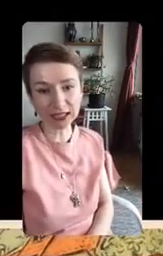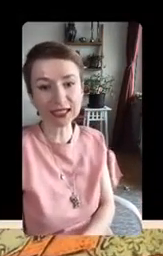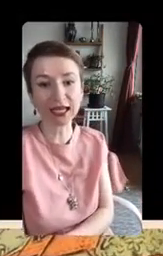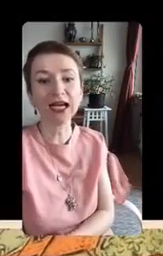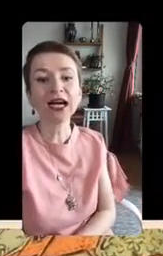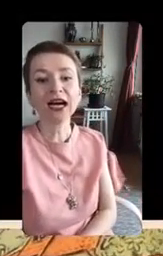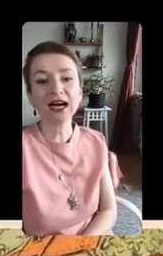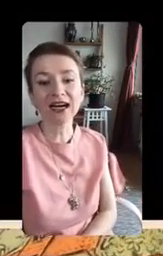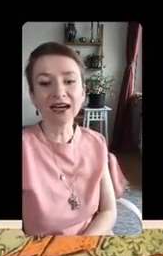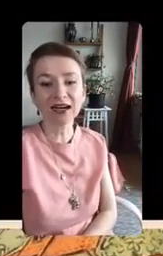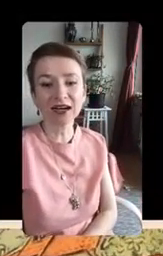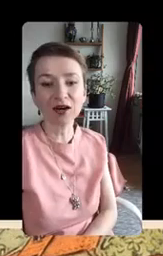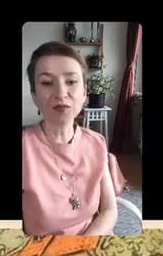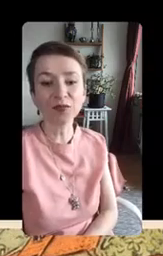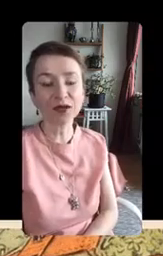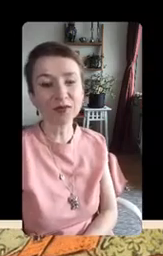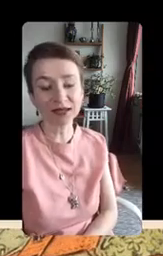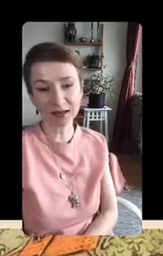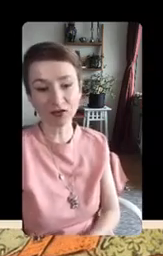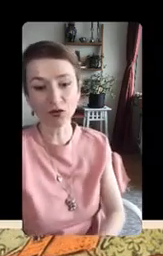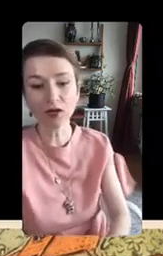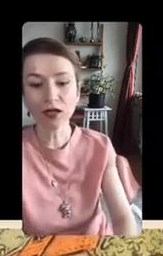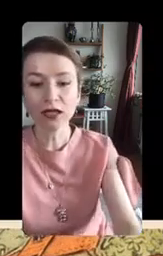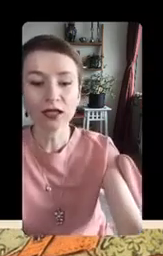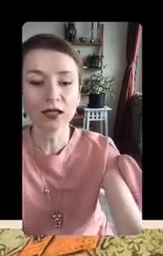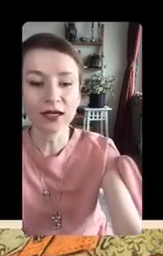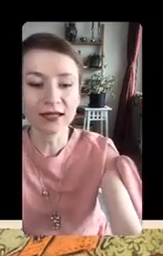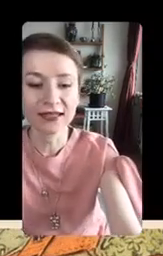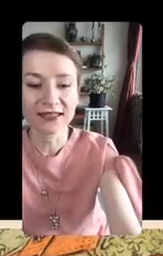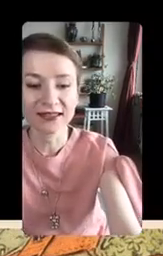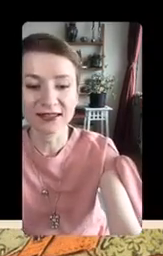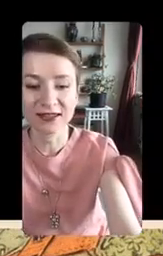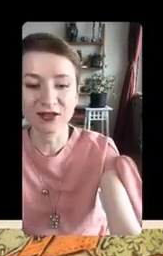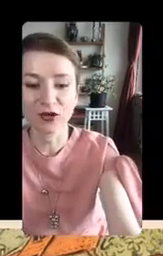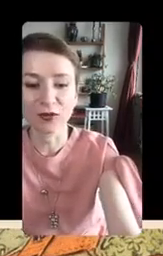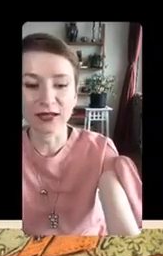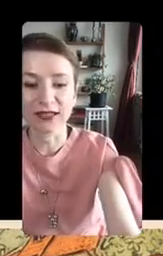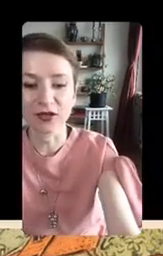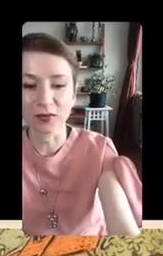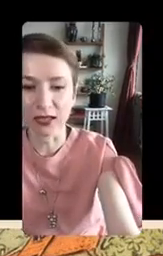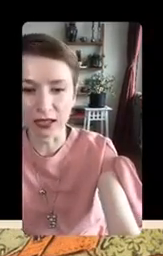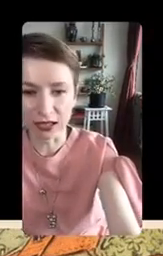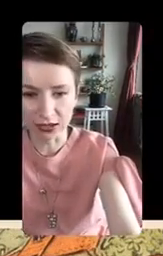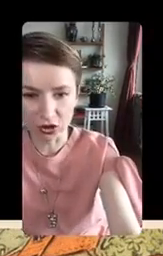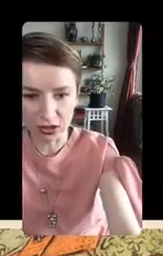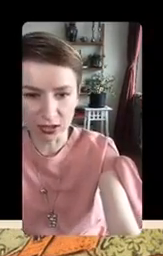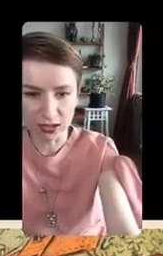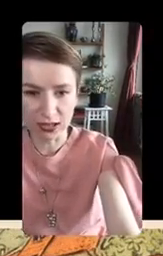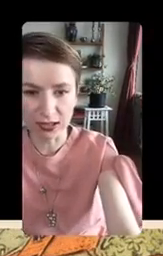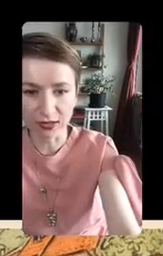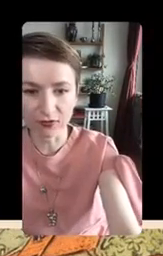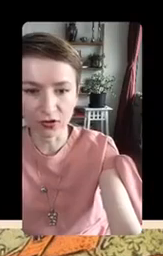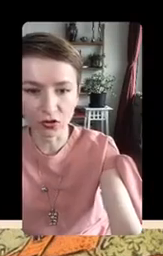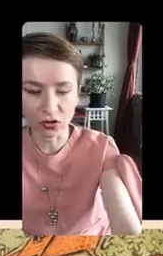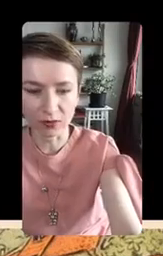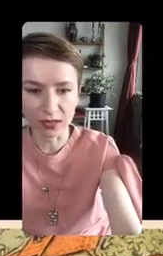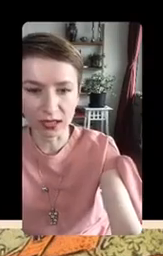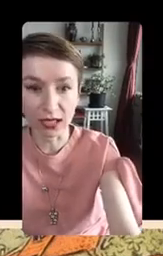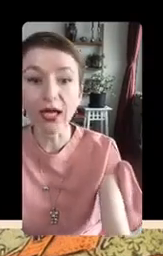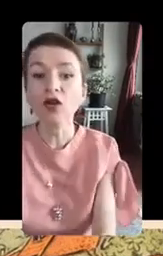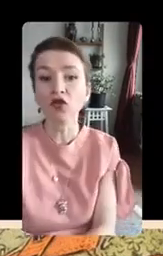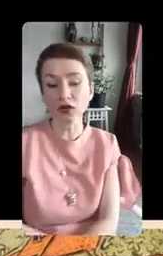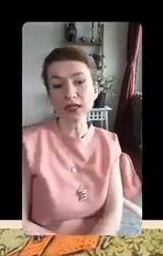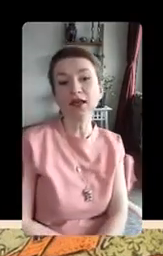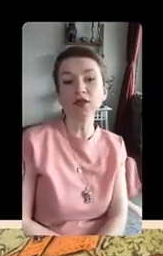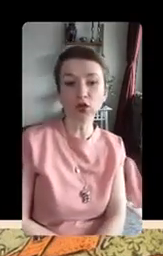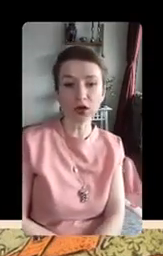эта иллюстрация пример того, как... Добрый день, так, сейчас, если я выключу